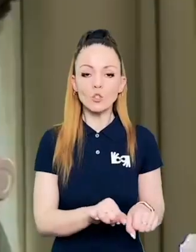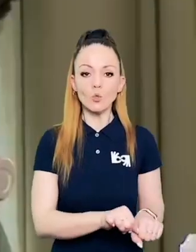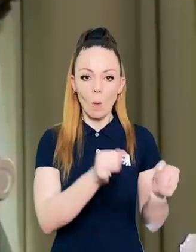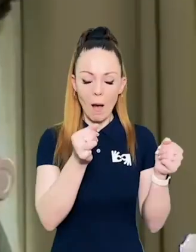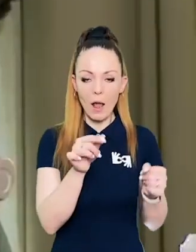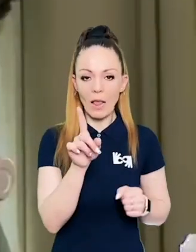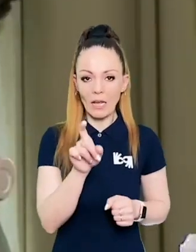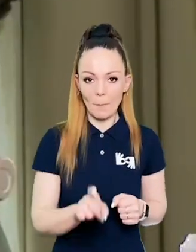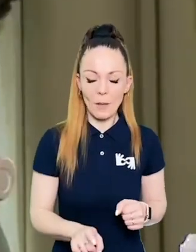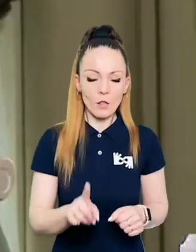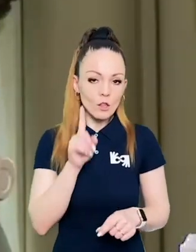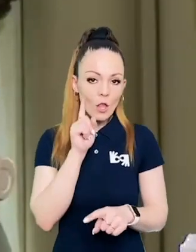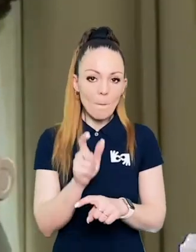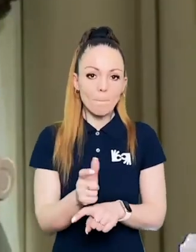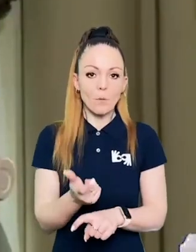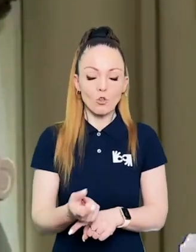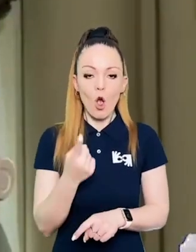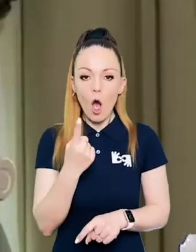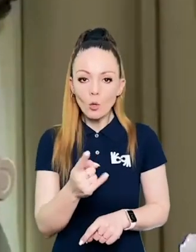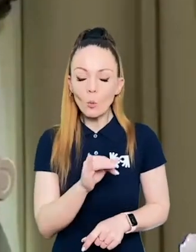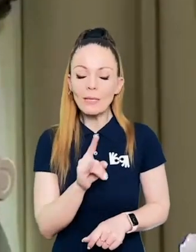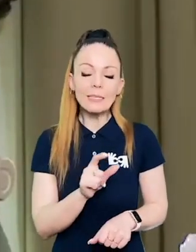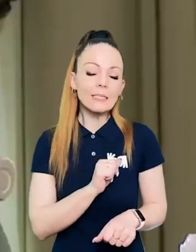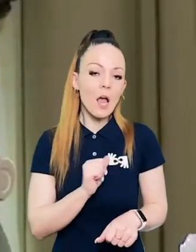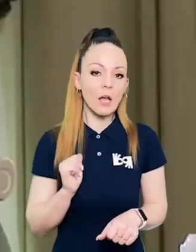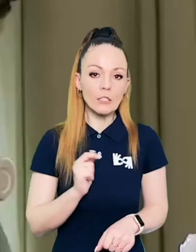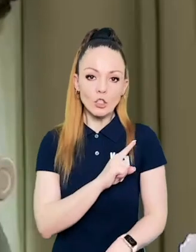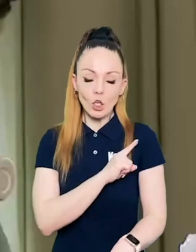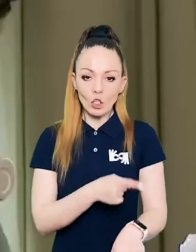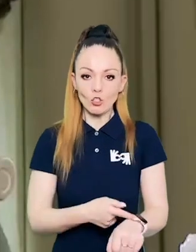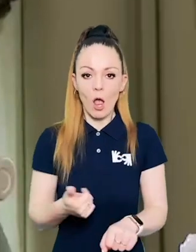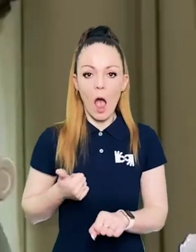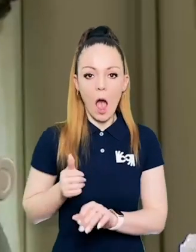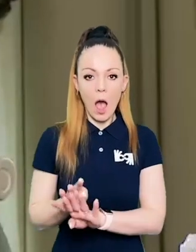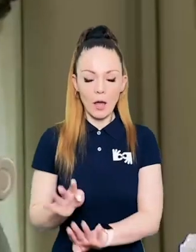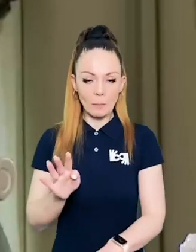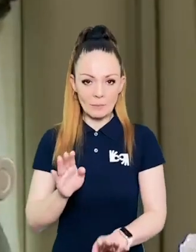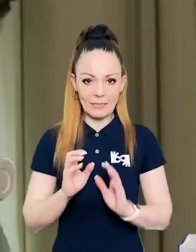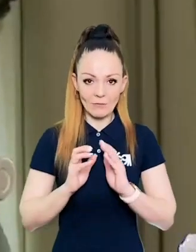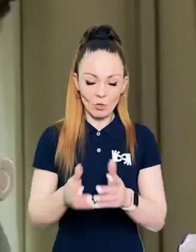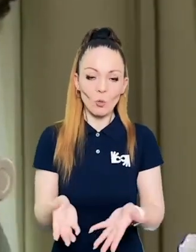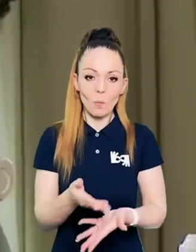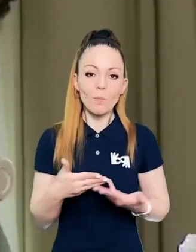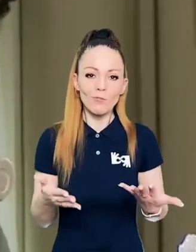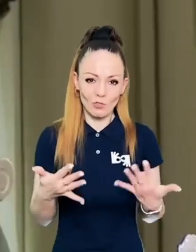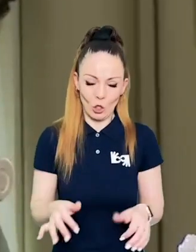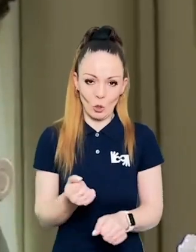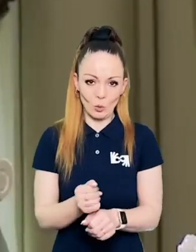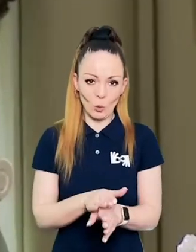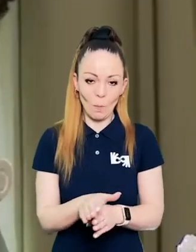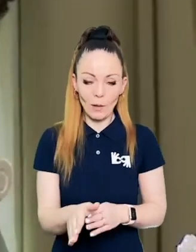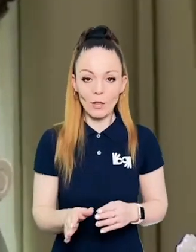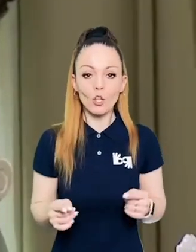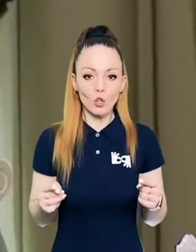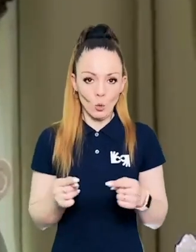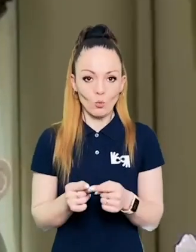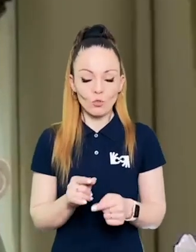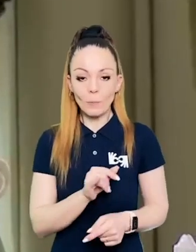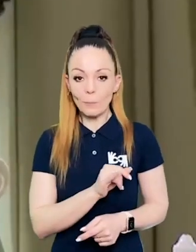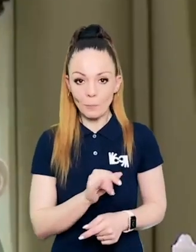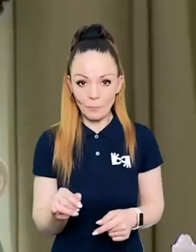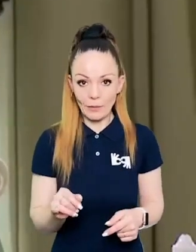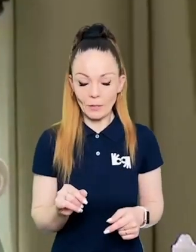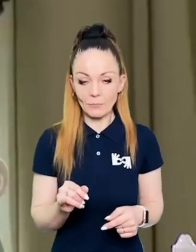Ми зламали хребет найбільшої або однією з найсильніших армій світу. Ми вже це зробили.